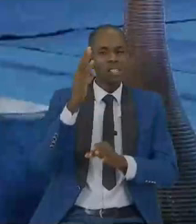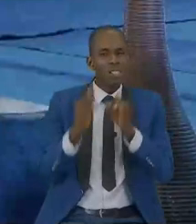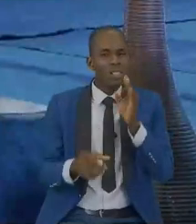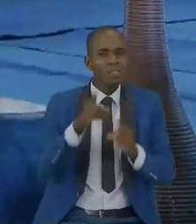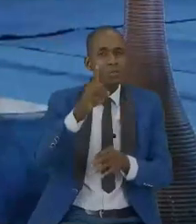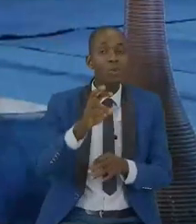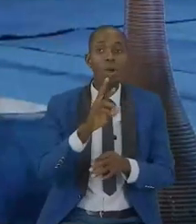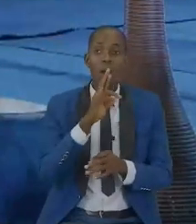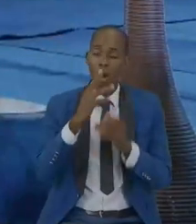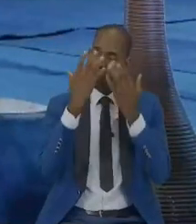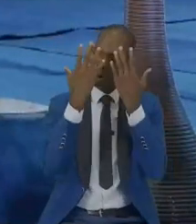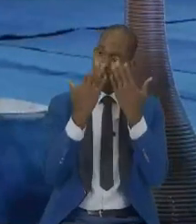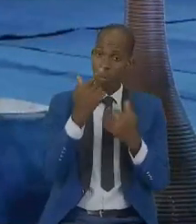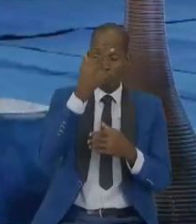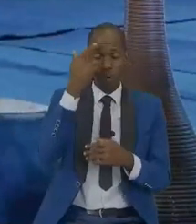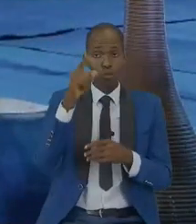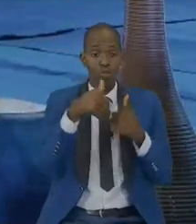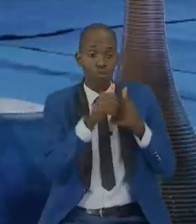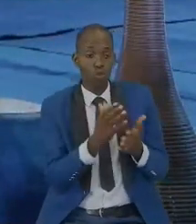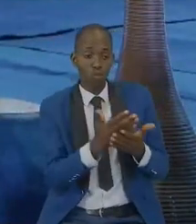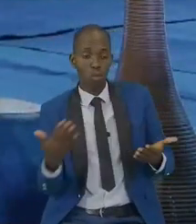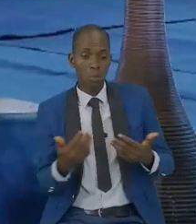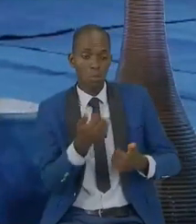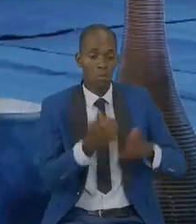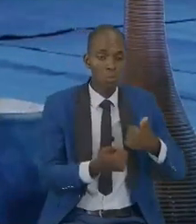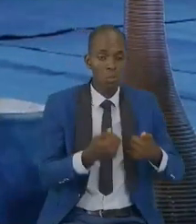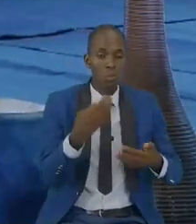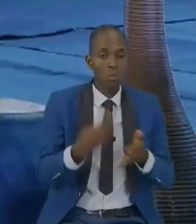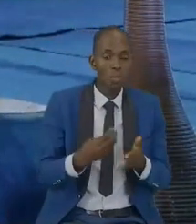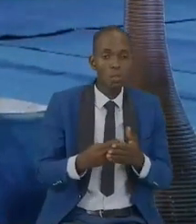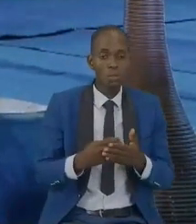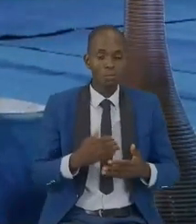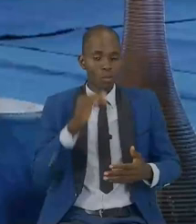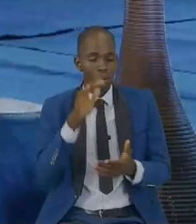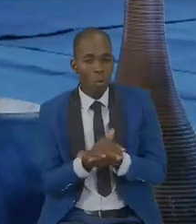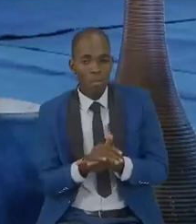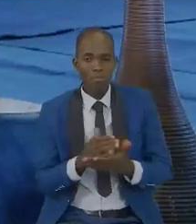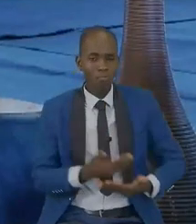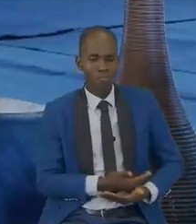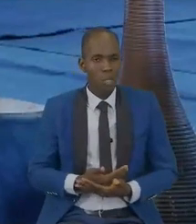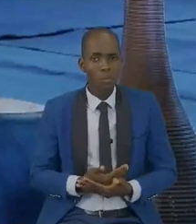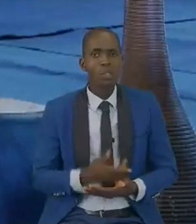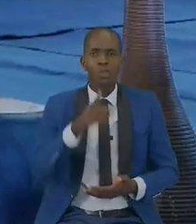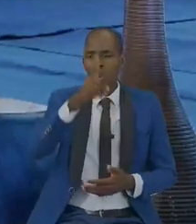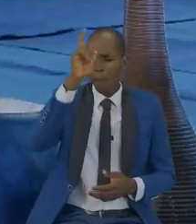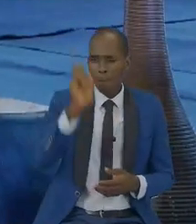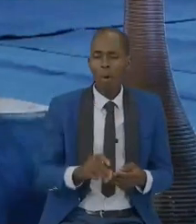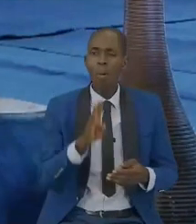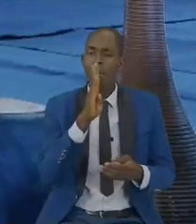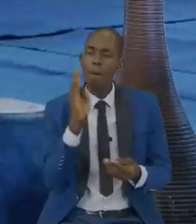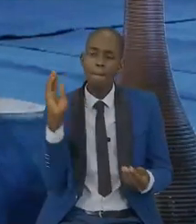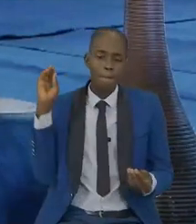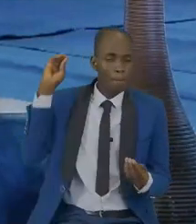perte de ton âme éternelle. Si tu étais triste en perdant quelque chose sur terre, tu